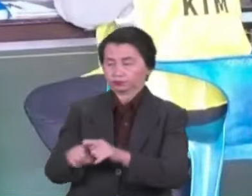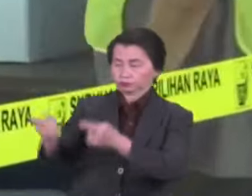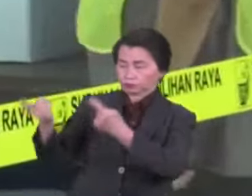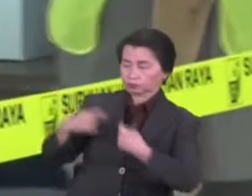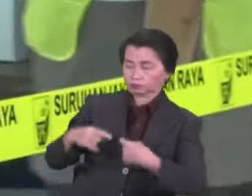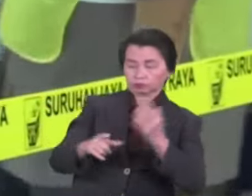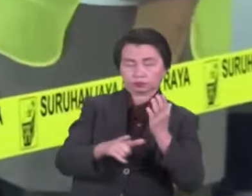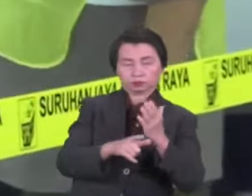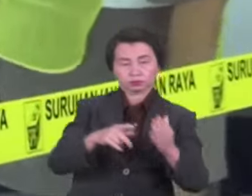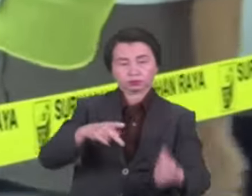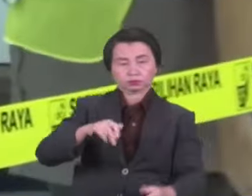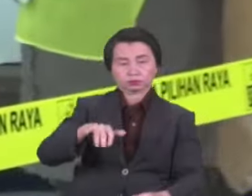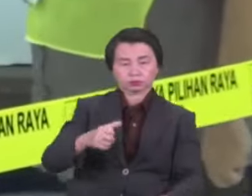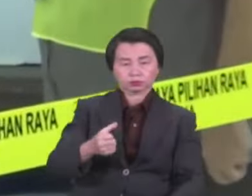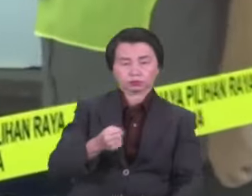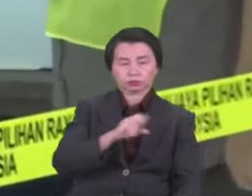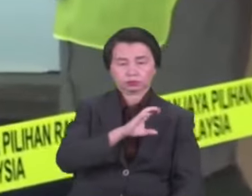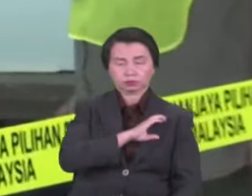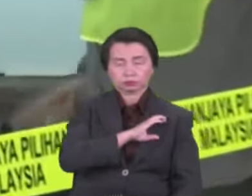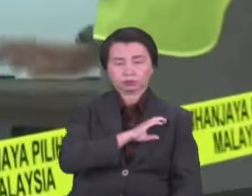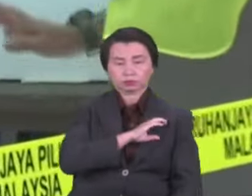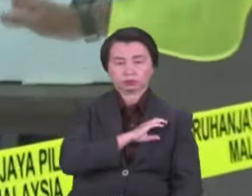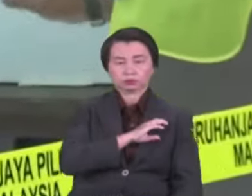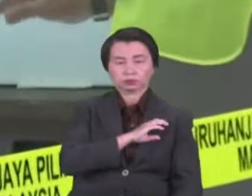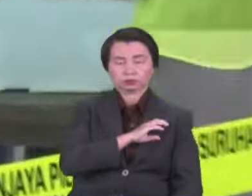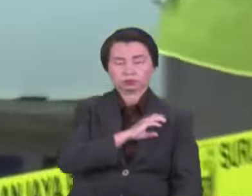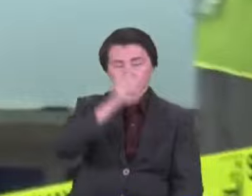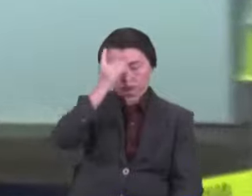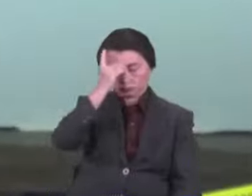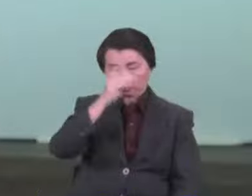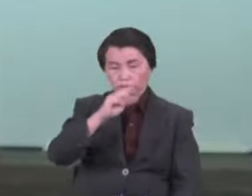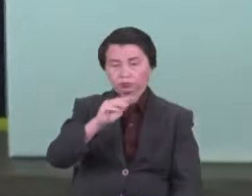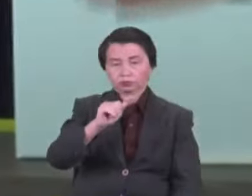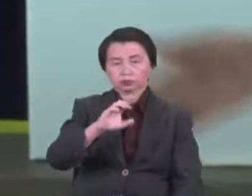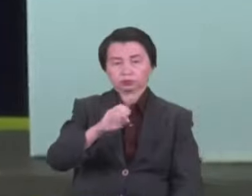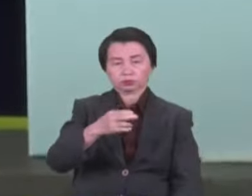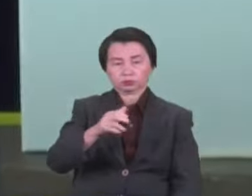mengundi Timbalan Pesuruhjaya Polis Sarawak, DCP Datuk Manca Atta.